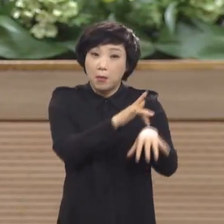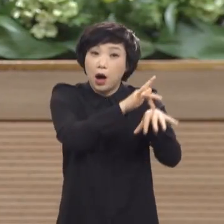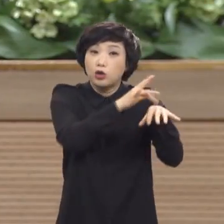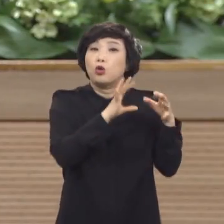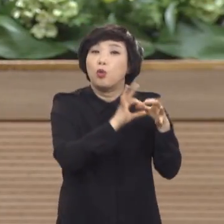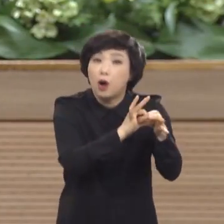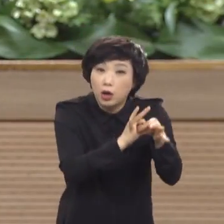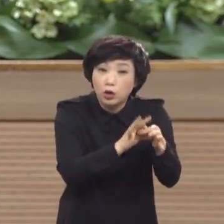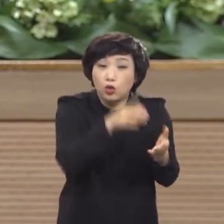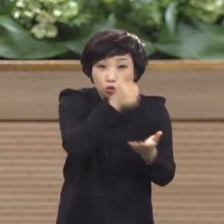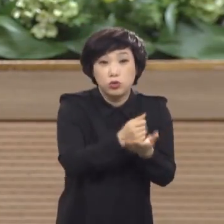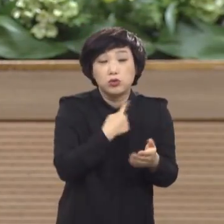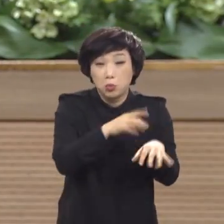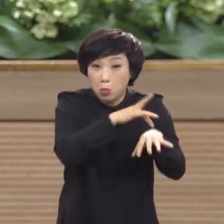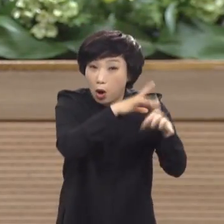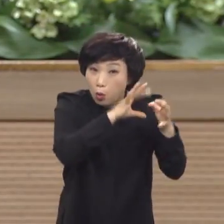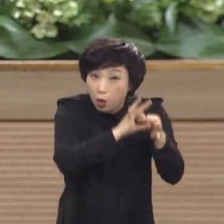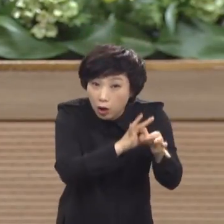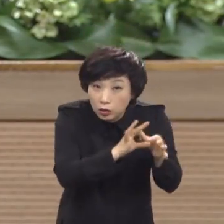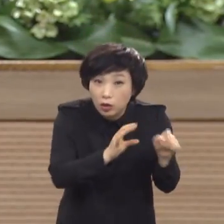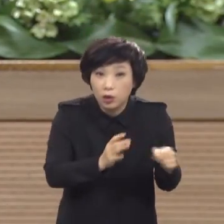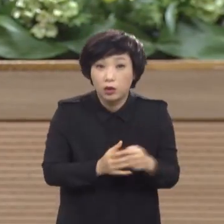마귀에게 속한다.